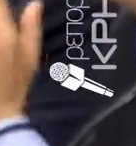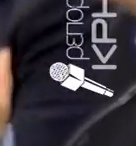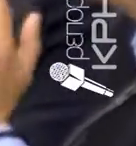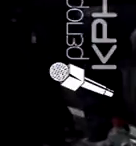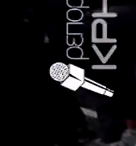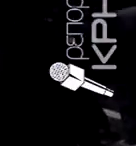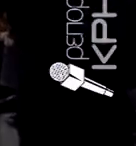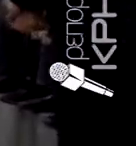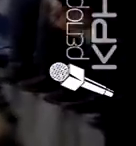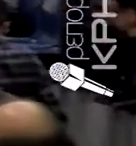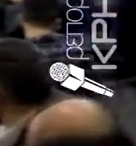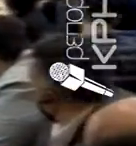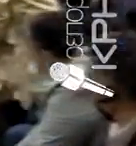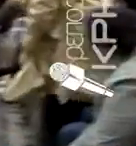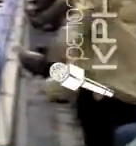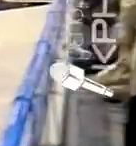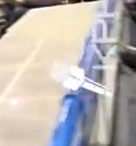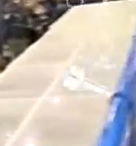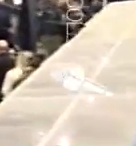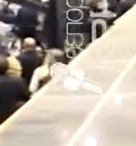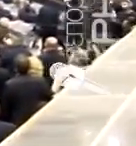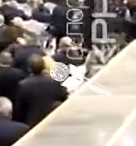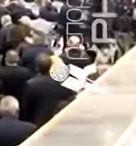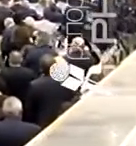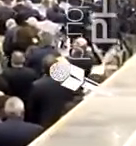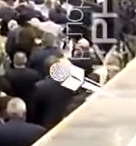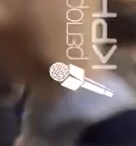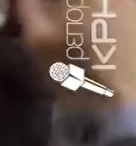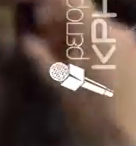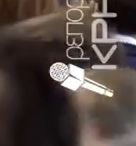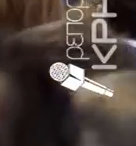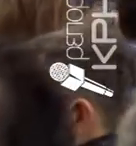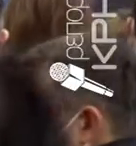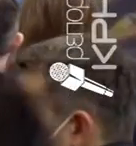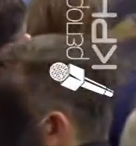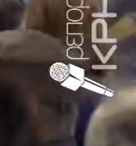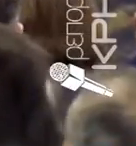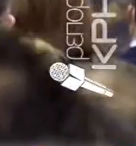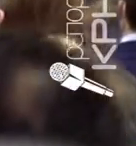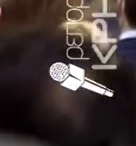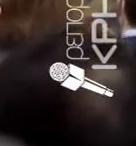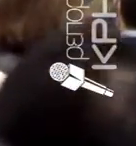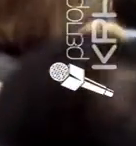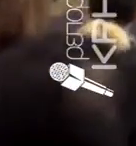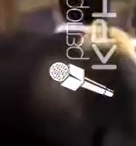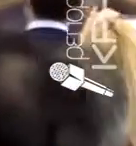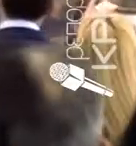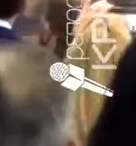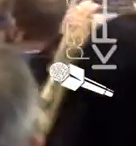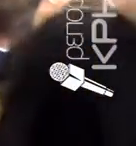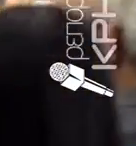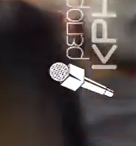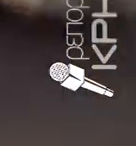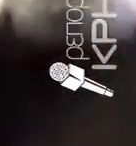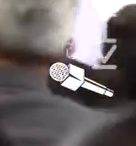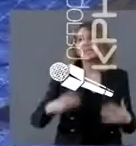Τετάρτη ευάλωτες ομάδες του πληθυσμού προκειμένου να κάνουν καλύτερο Πάσχα, όπως δήλωσε ο Πρωθυπουργός, ο οποίος έκανε ιδιαίτερη αναφορά